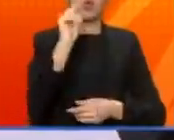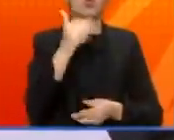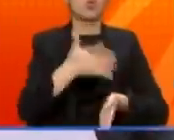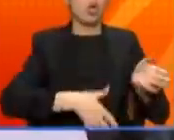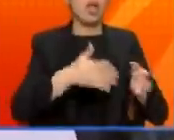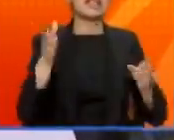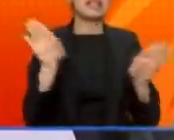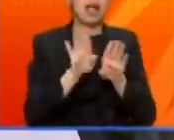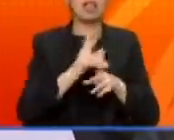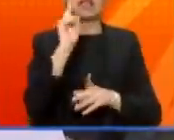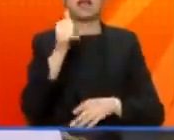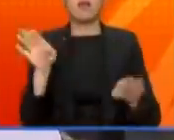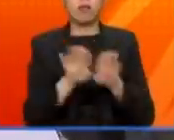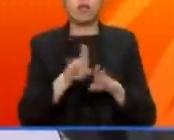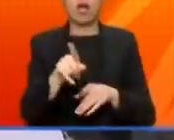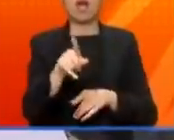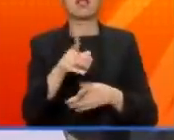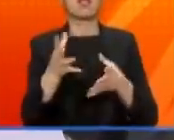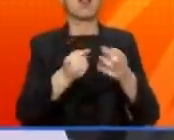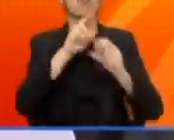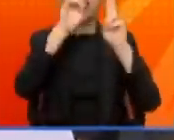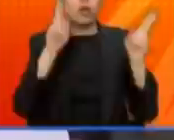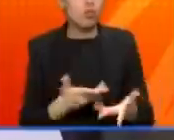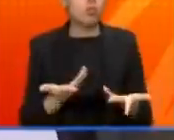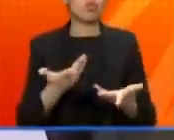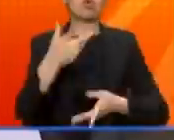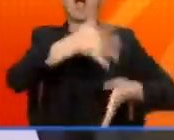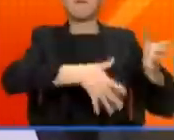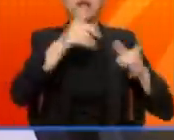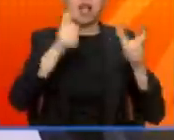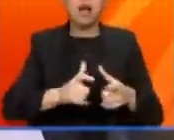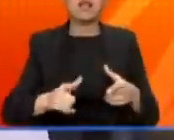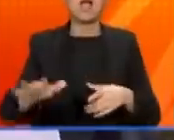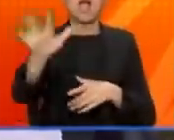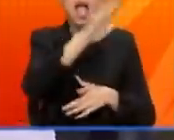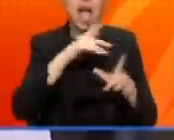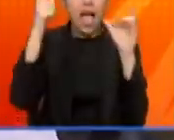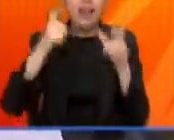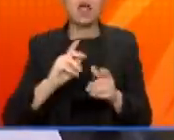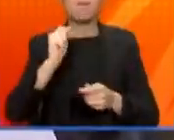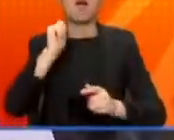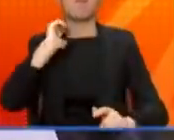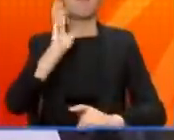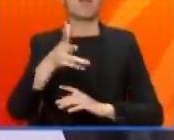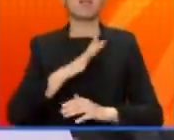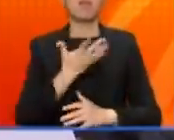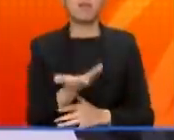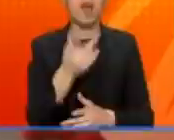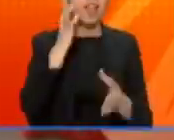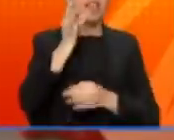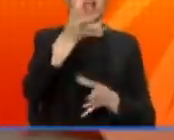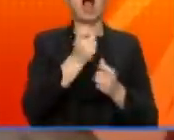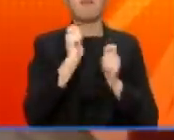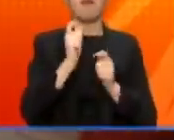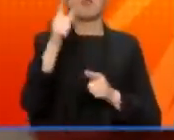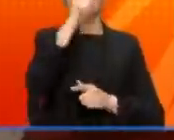gün tatil. Bunu malı, marketi, manavı, işte bu tür pazar yerleri, her taraf ateş pahası. İnsanlar nasıl olsa alacak